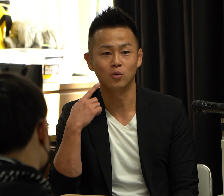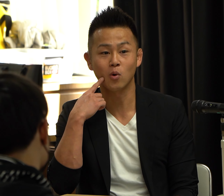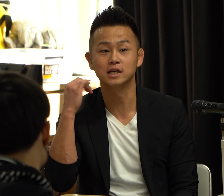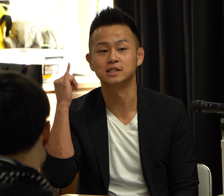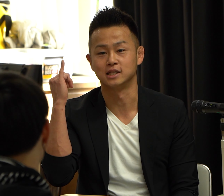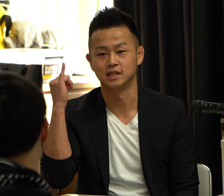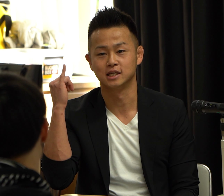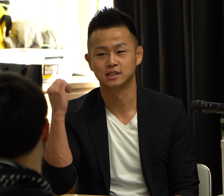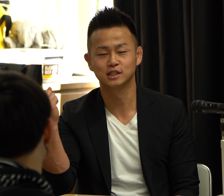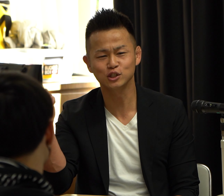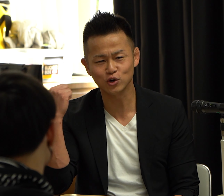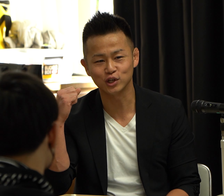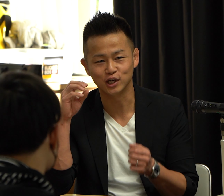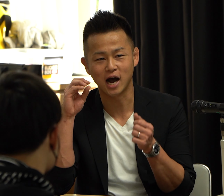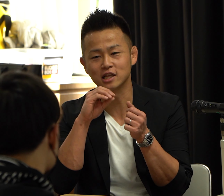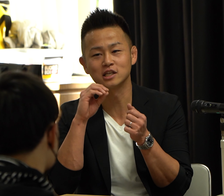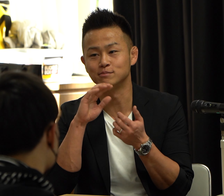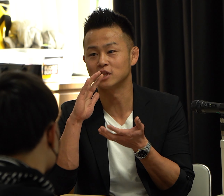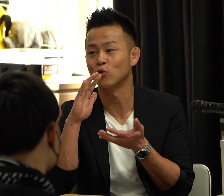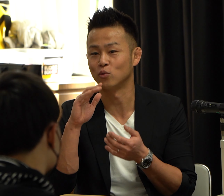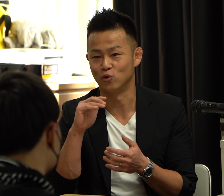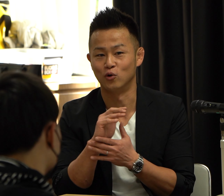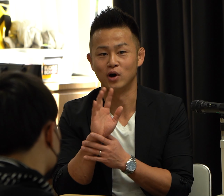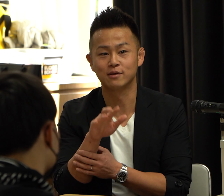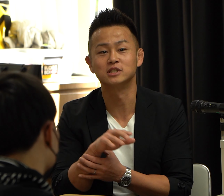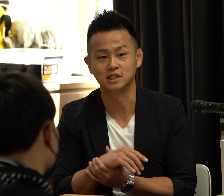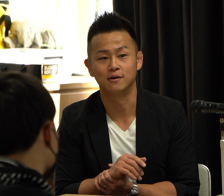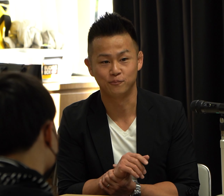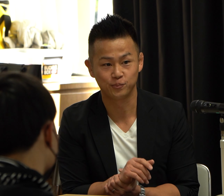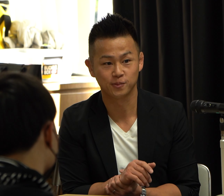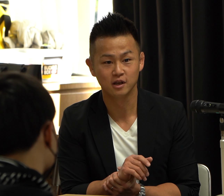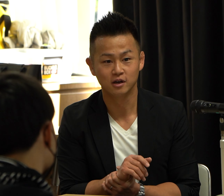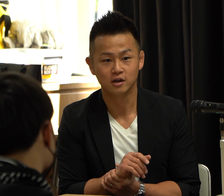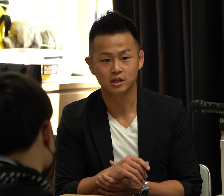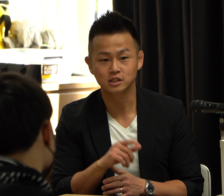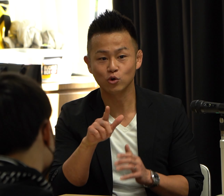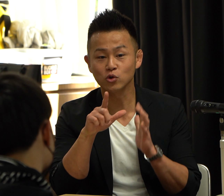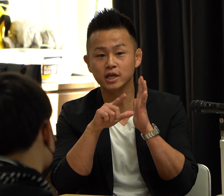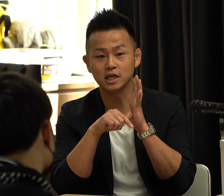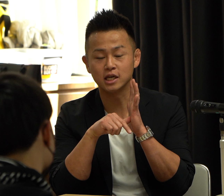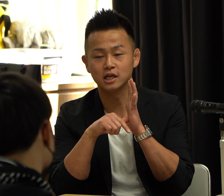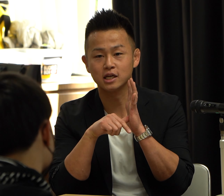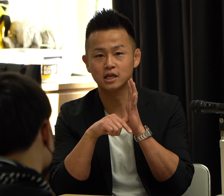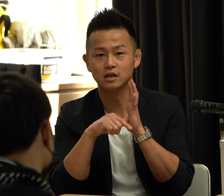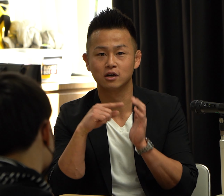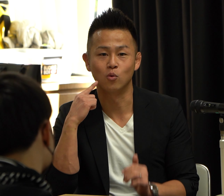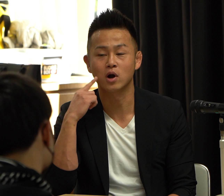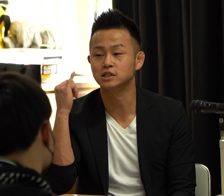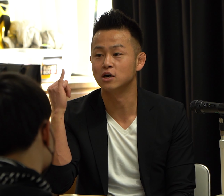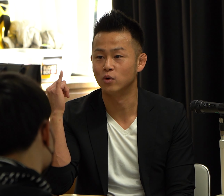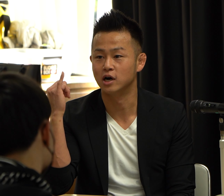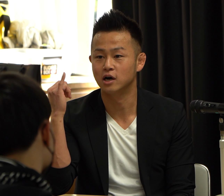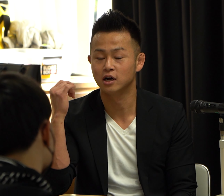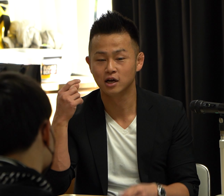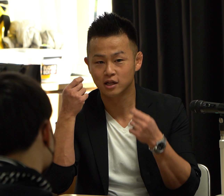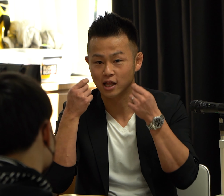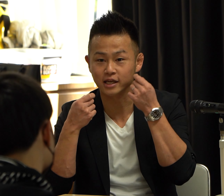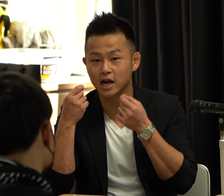をお母さんに強く当たってしまったこともありました。で、その時にお母さん